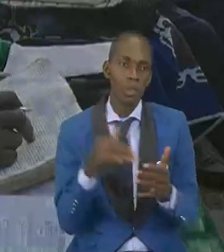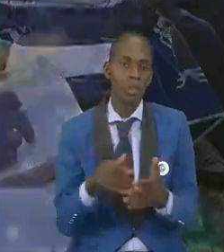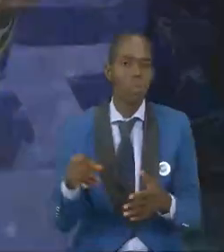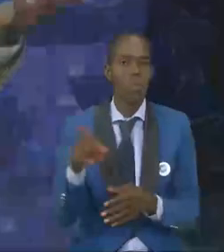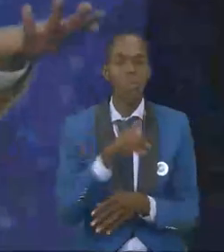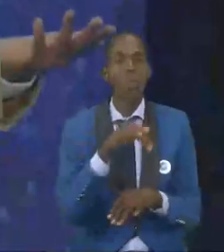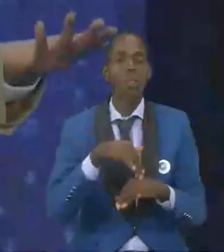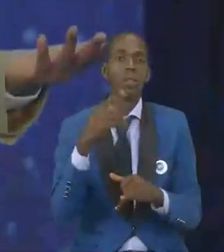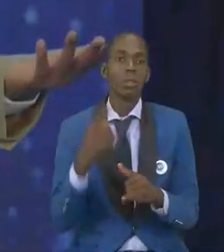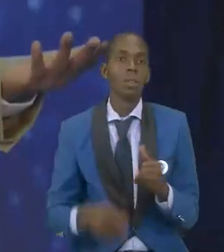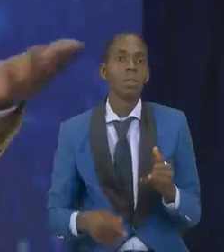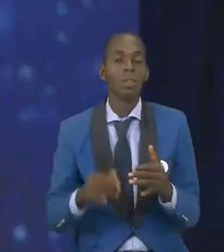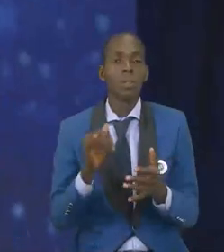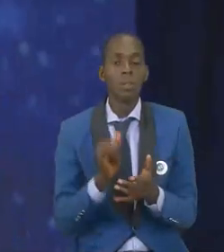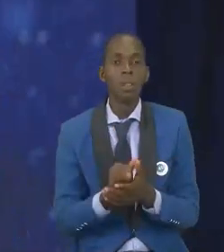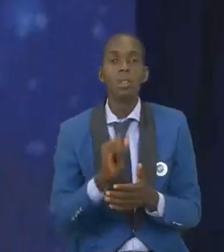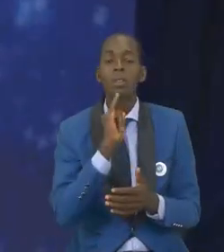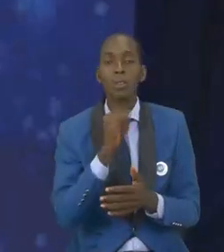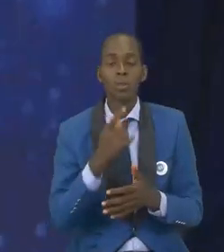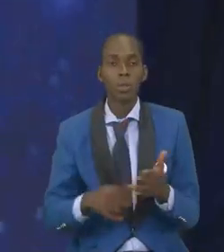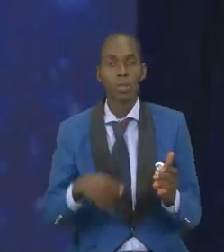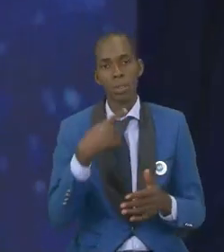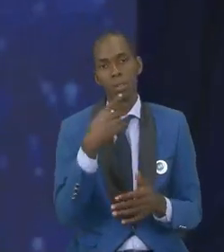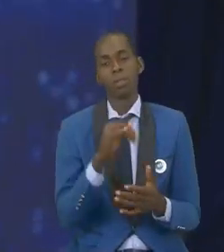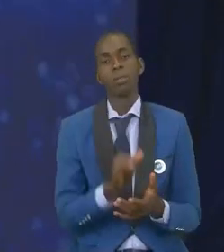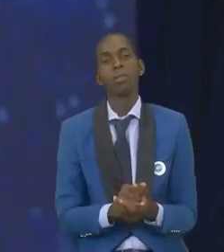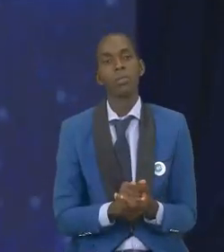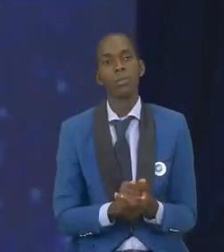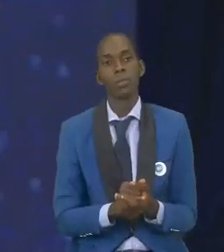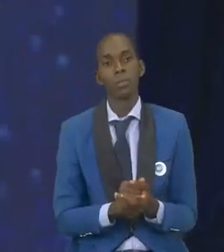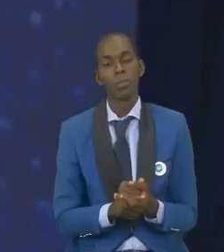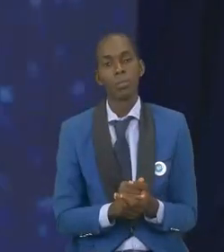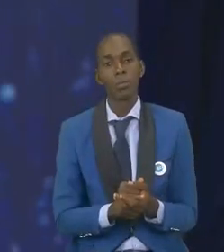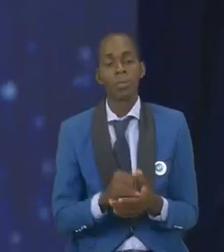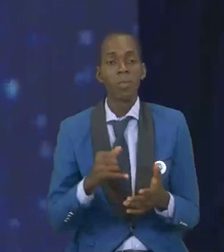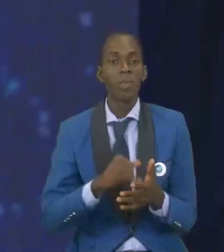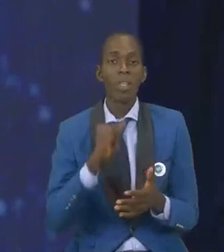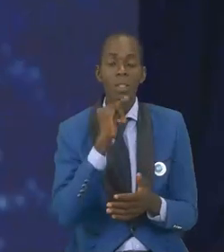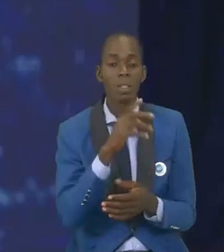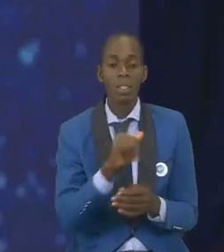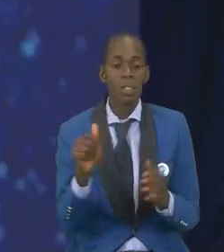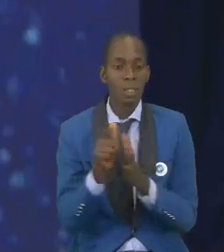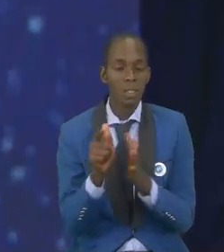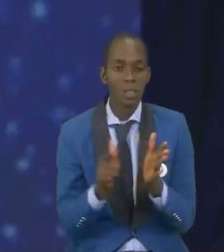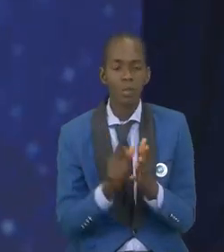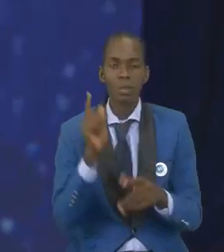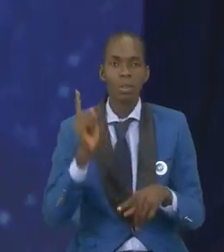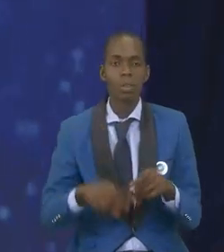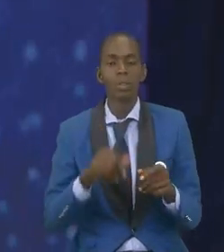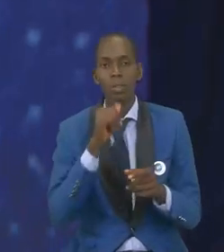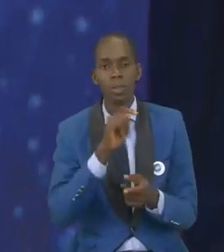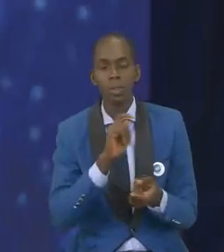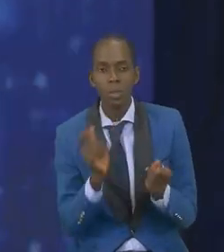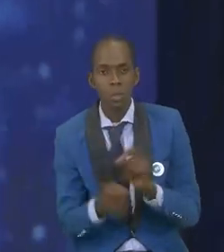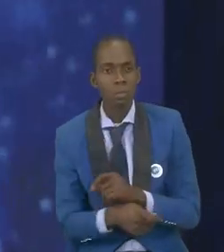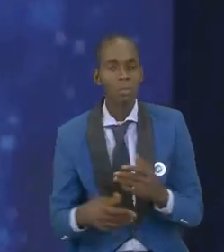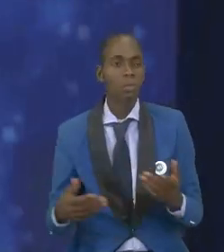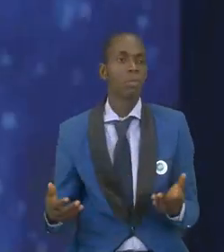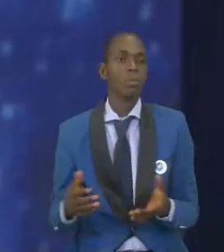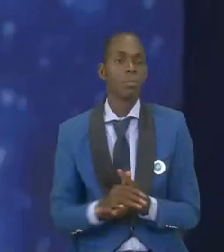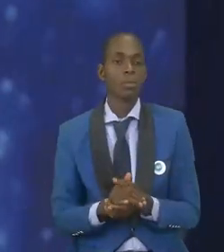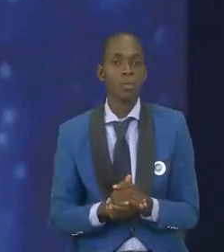va œuvrer contre toi finalement maintenant ils disent tu l'as mis pas écrit c'est